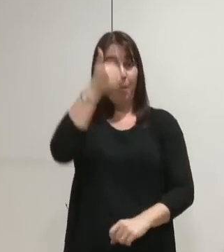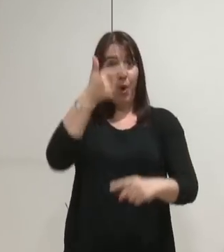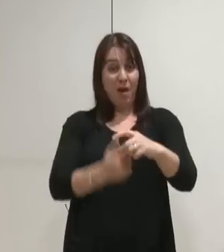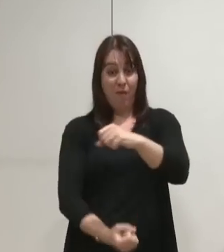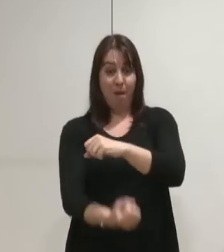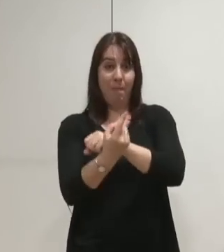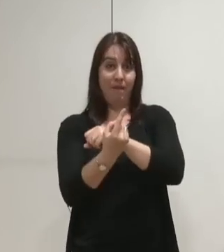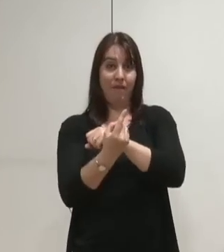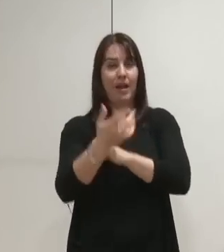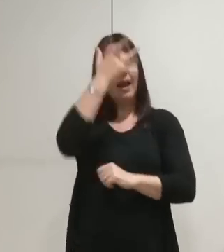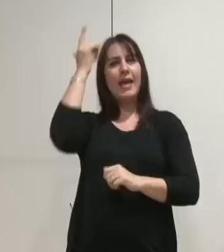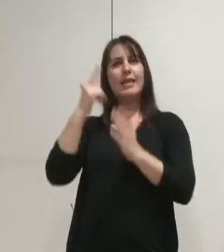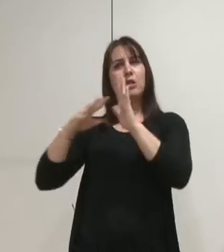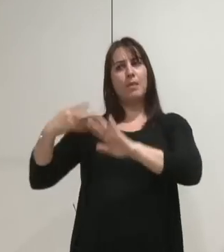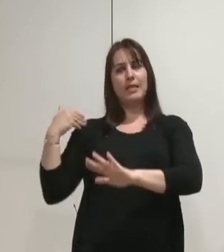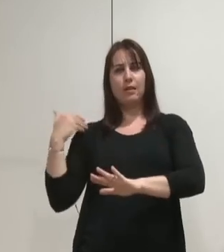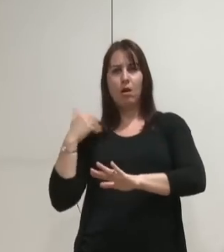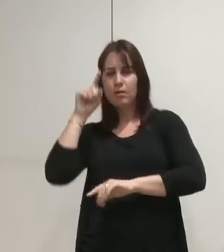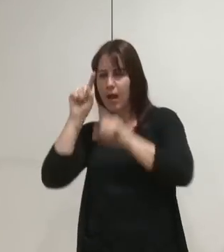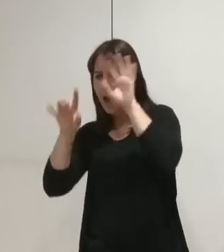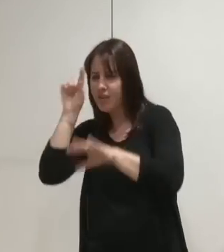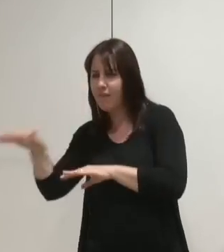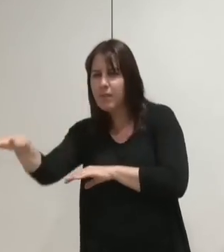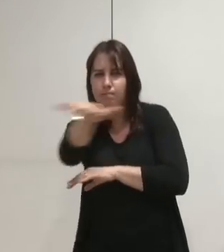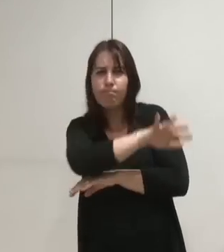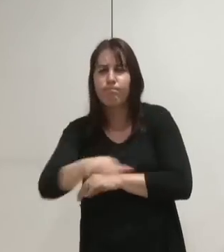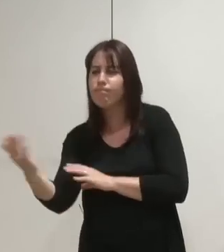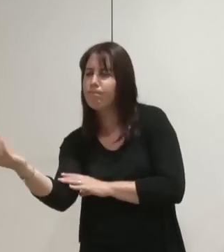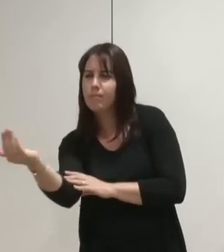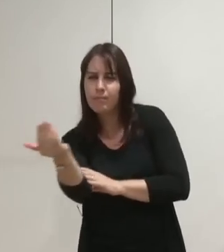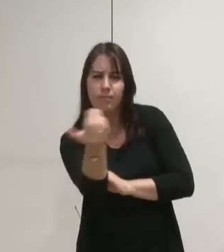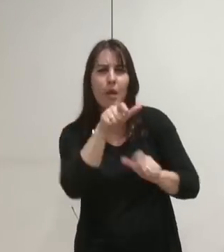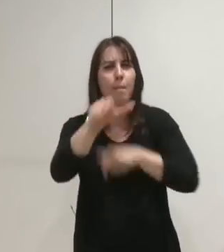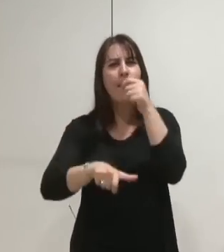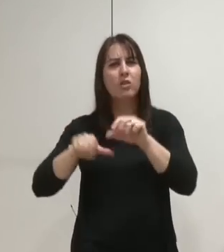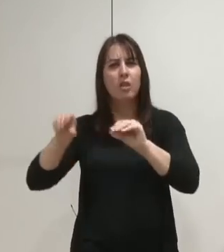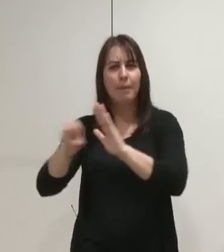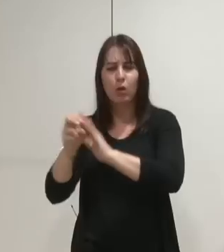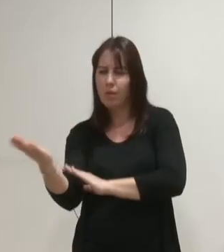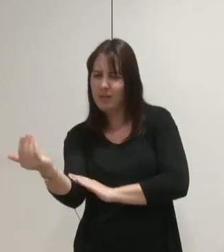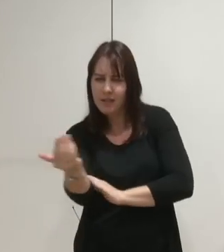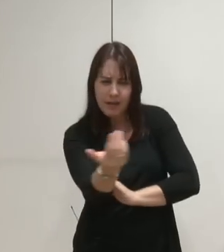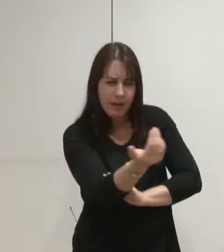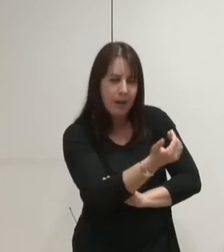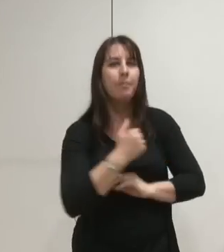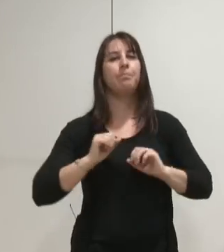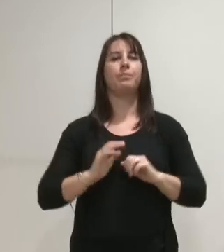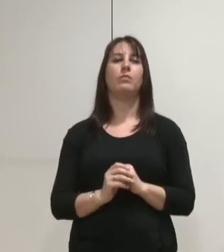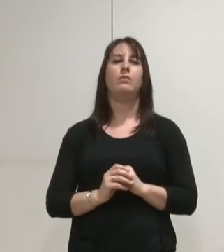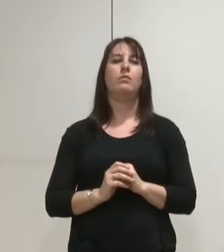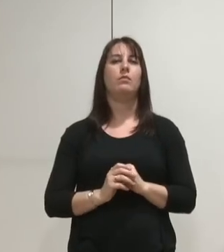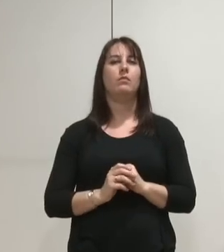d'abord dès l'été 2014 recueilli l'avis et les propositions des habitants à partir de ces propositions et comme la délibération le